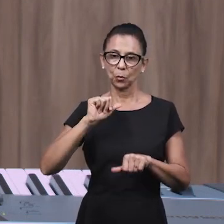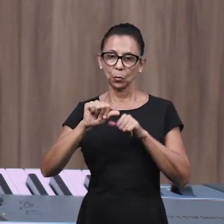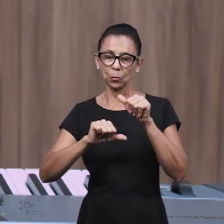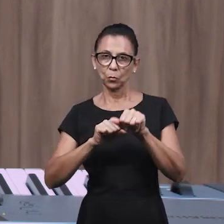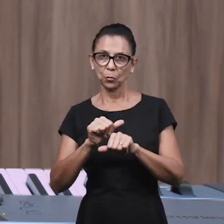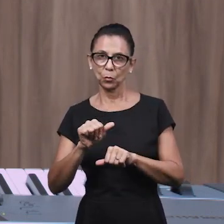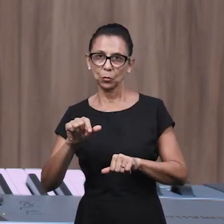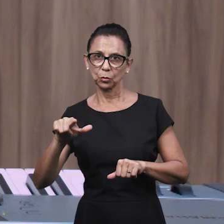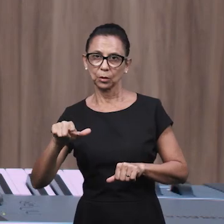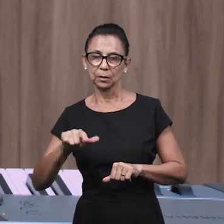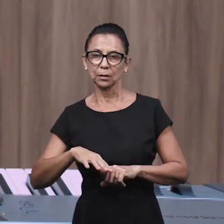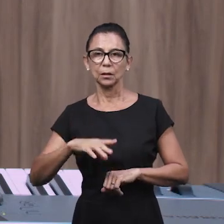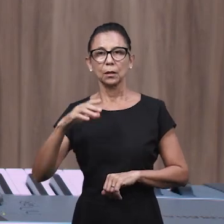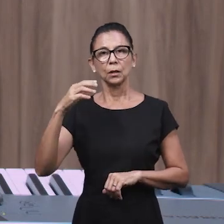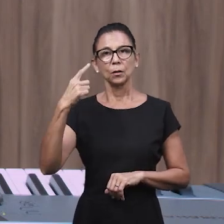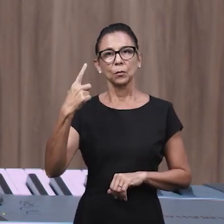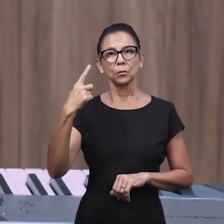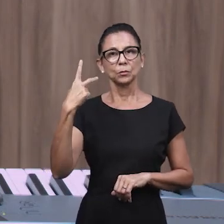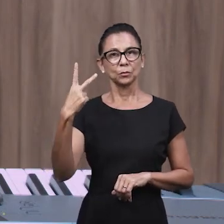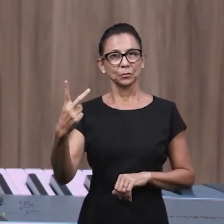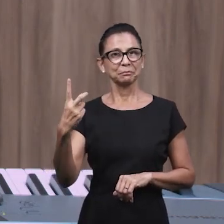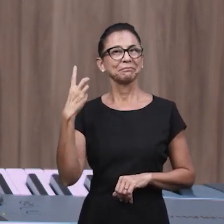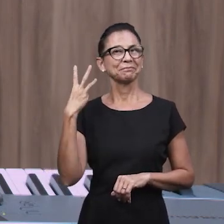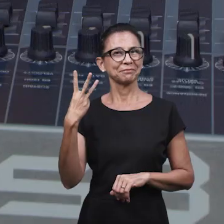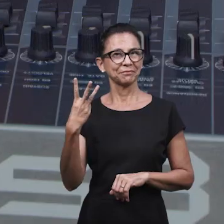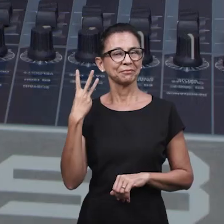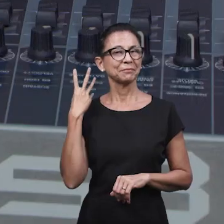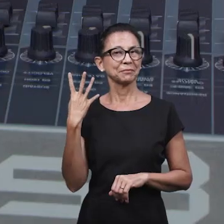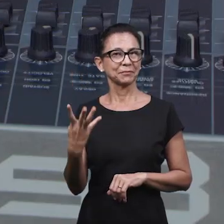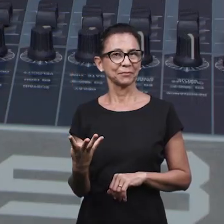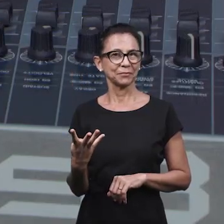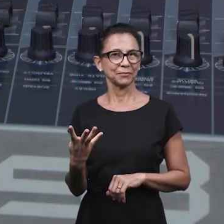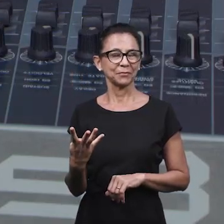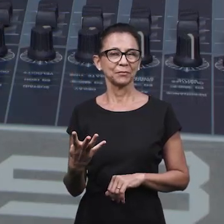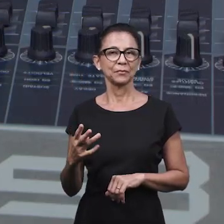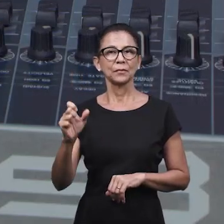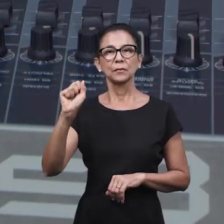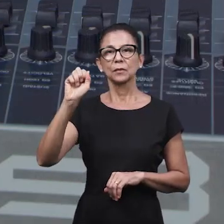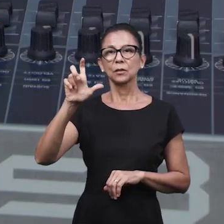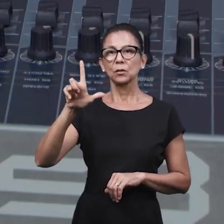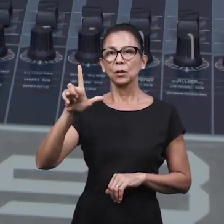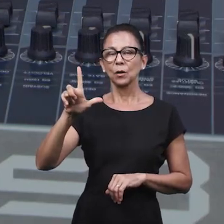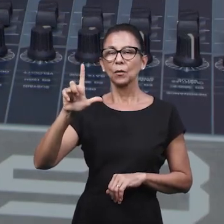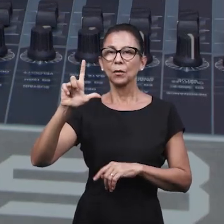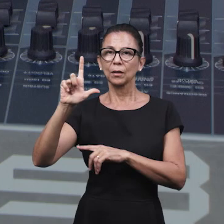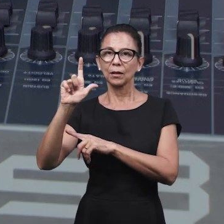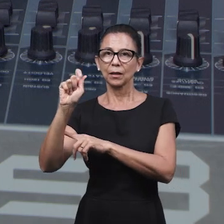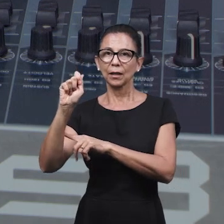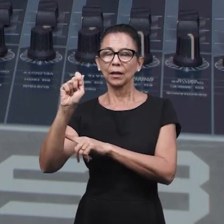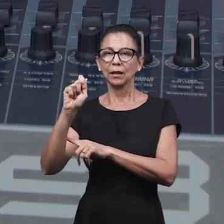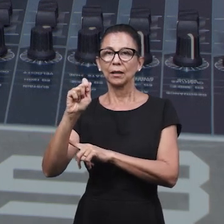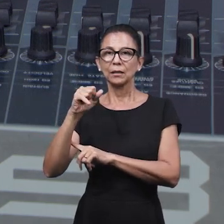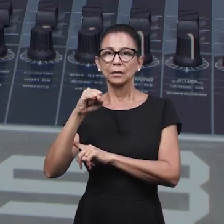1 par le bas. 2, 3, 4. Sol, Lá, Si, Fá,